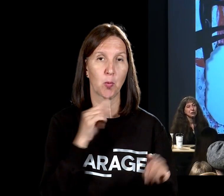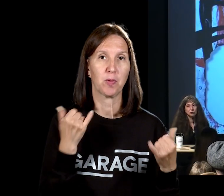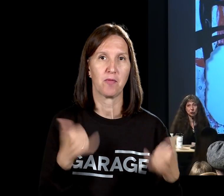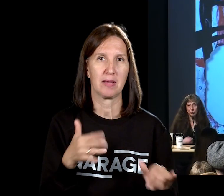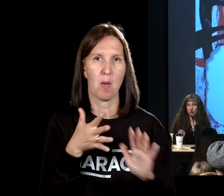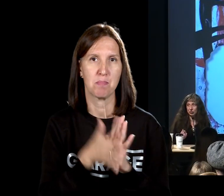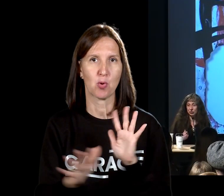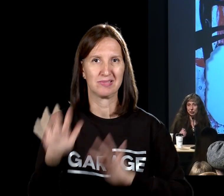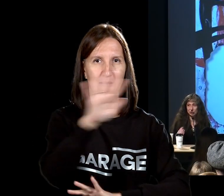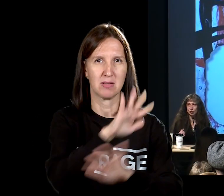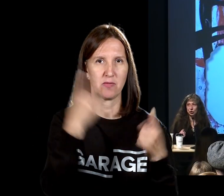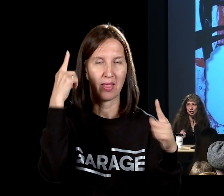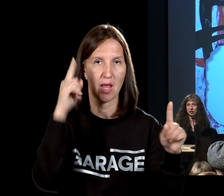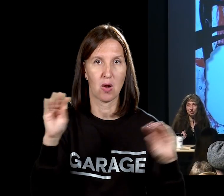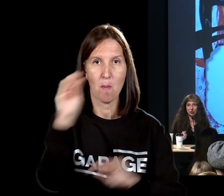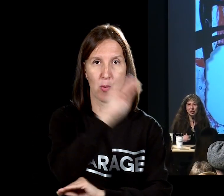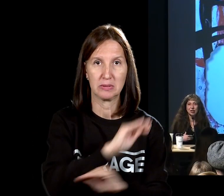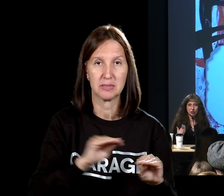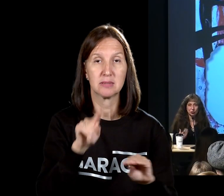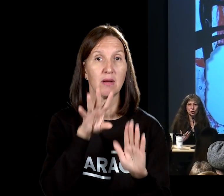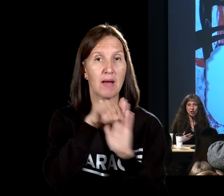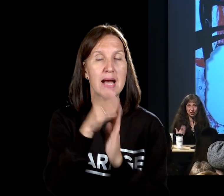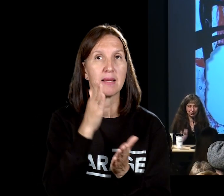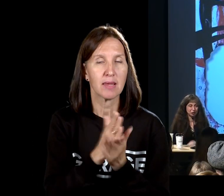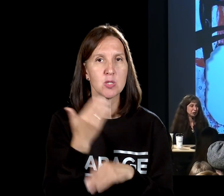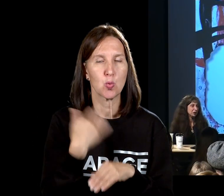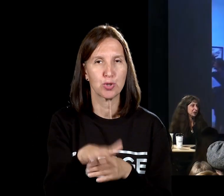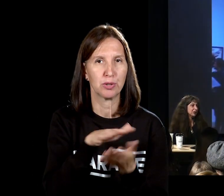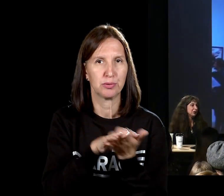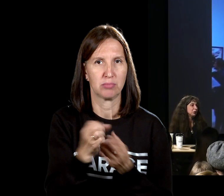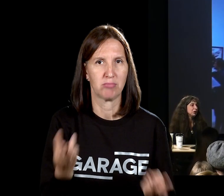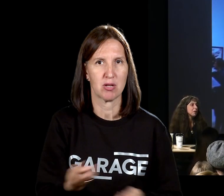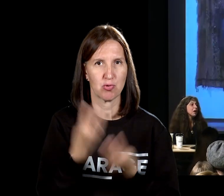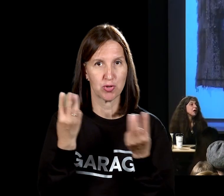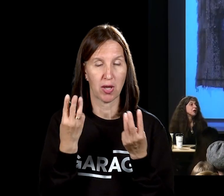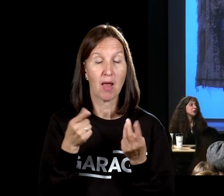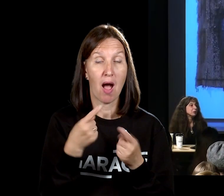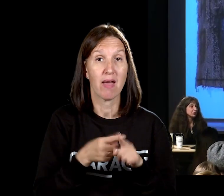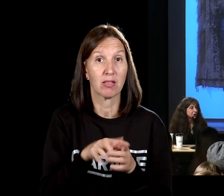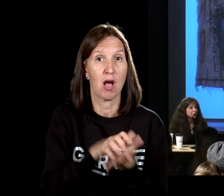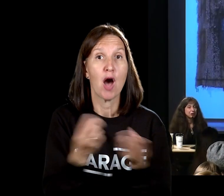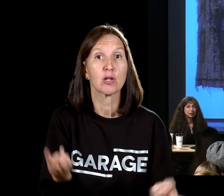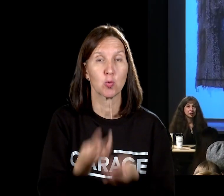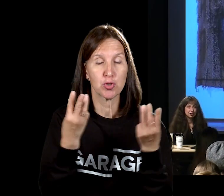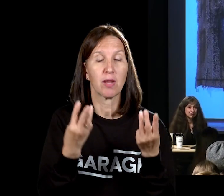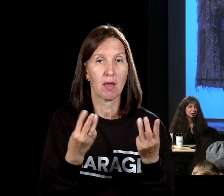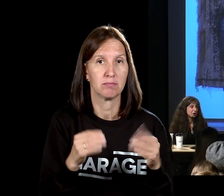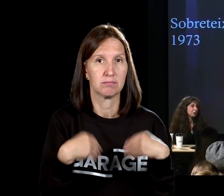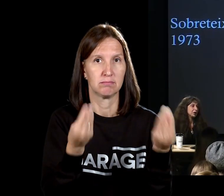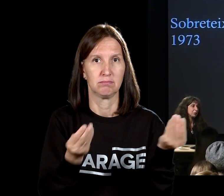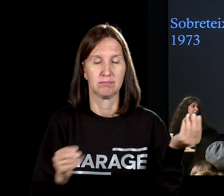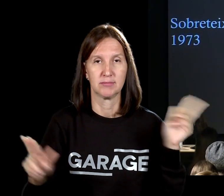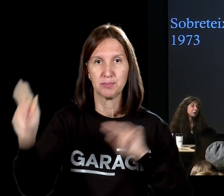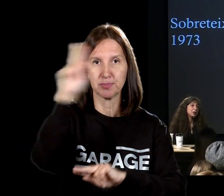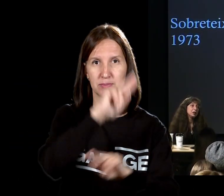композиции, в которых при этом заложен этот элемент разрушения, из которого они создаются, возвращается к